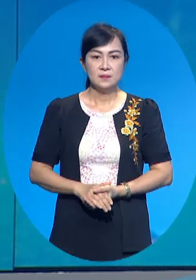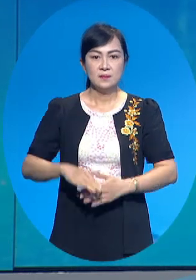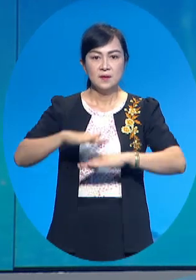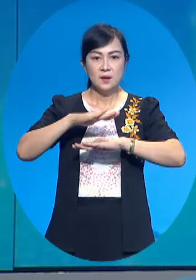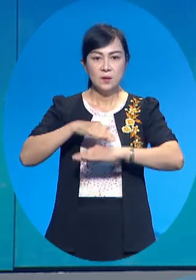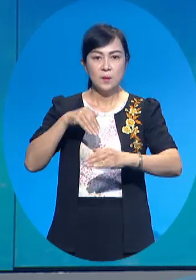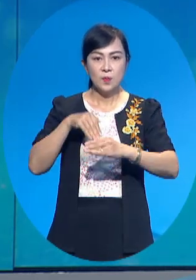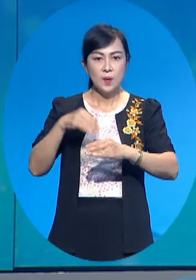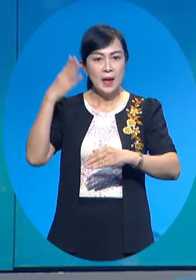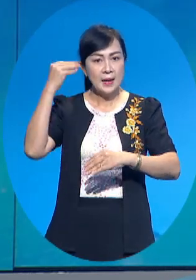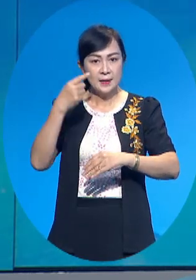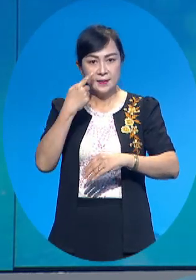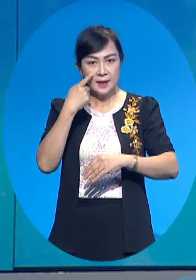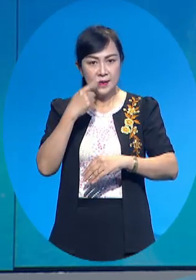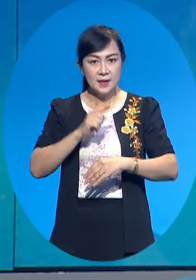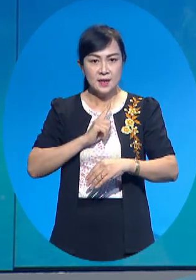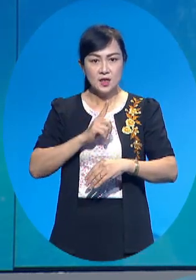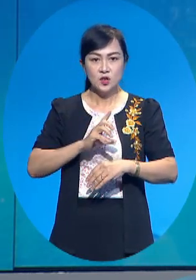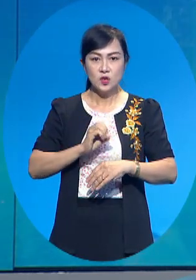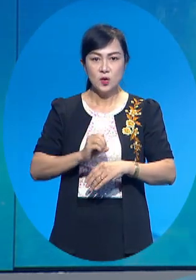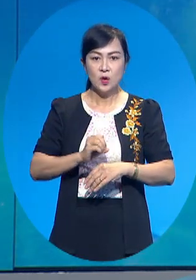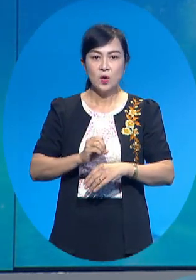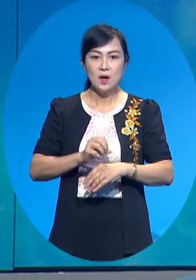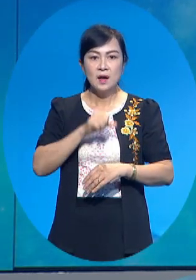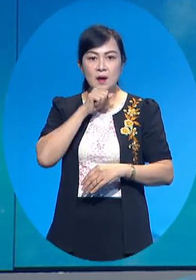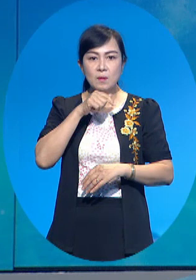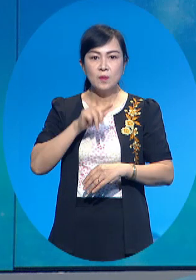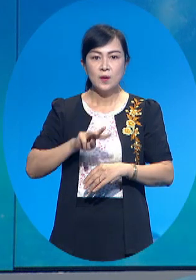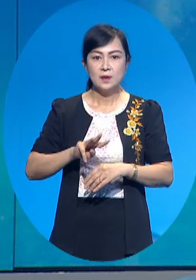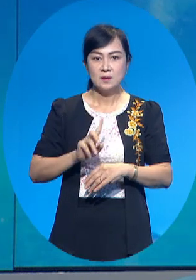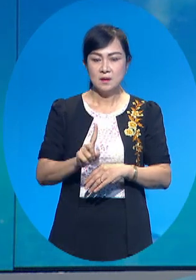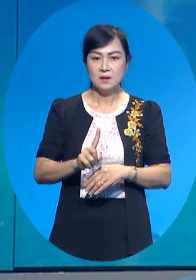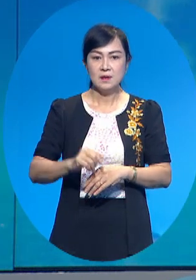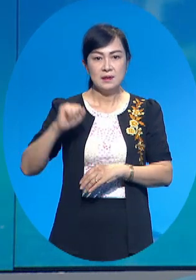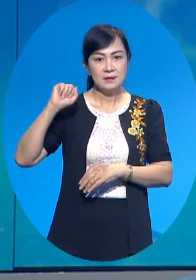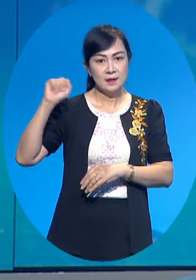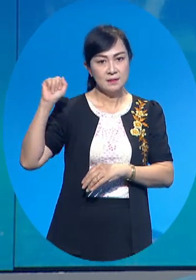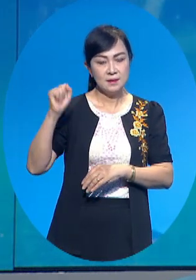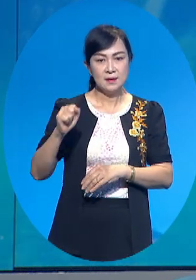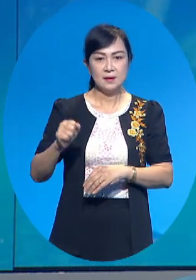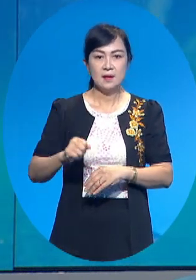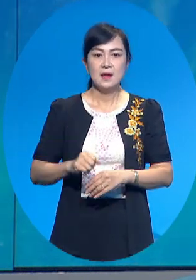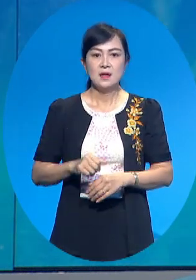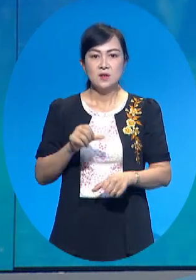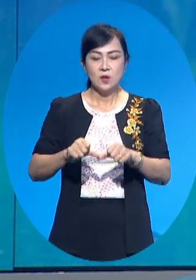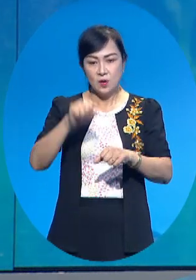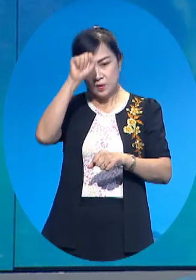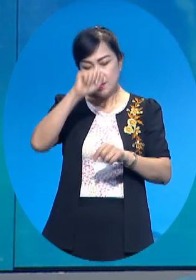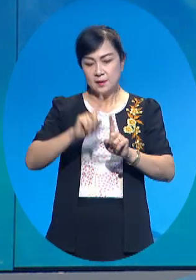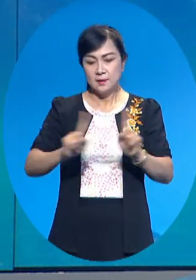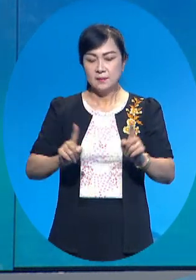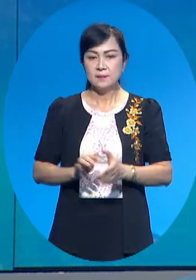Kết quả sơ bộ bầu cử tại Hà Lan cho thấy đảng tự do cực hữu của ông Geert Wilders đã giành chiến thắng với cách biệt đáng kể so với các đảng